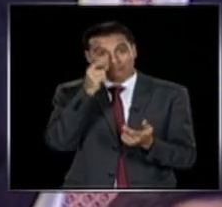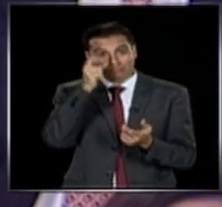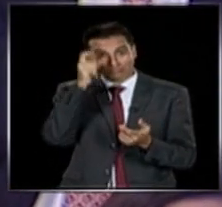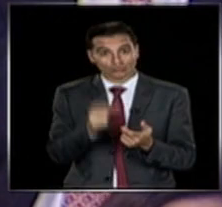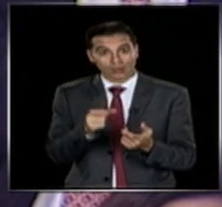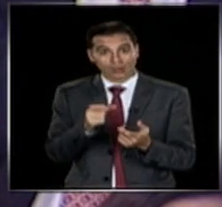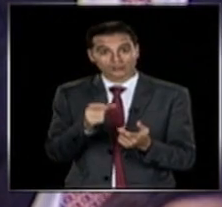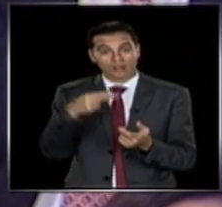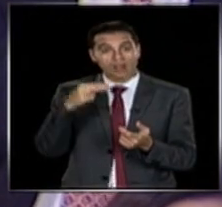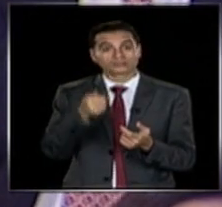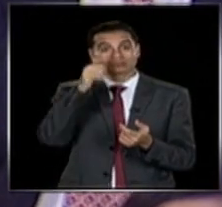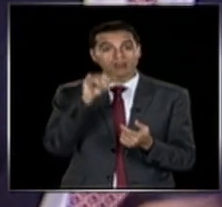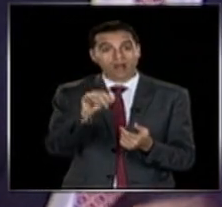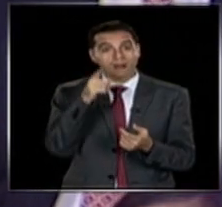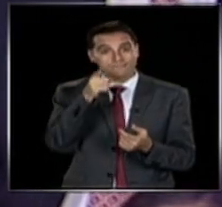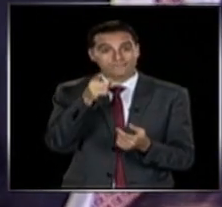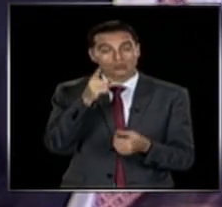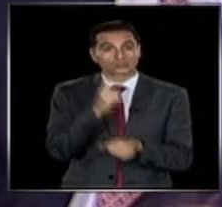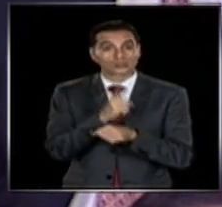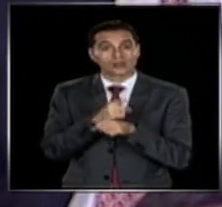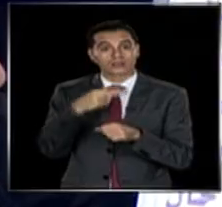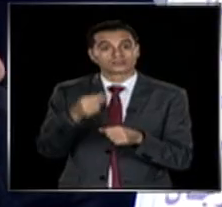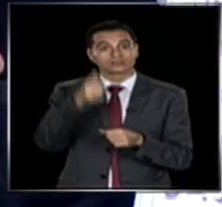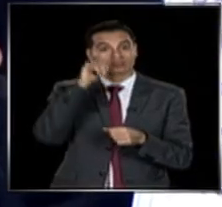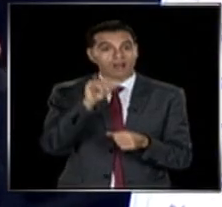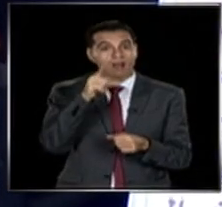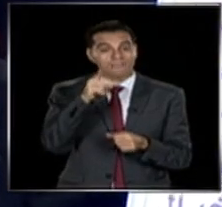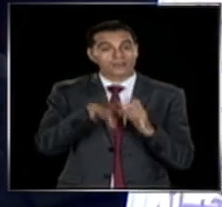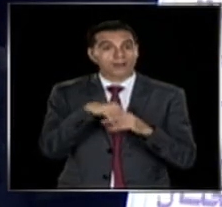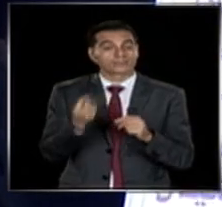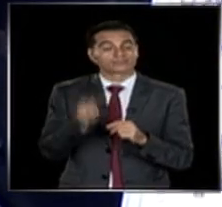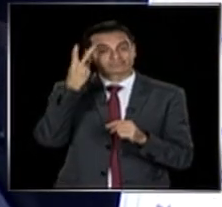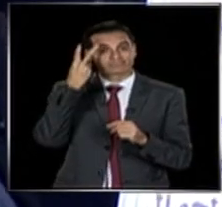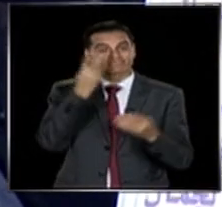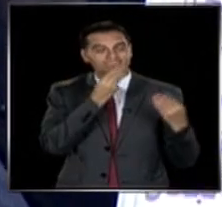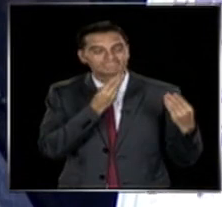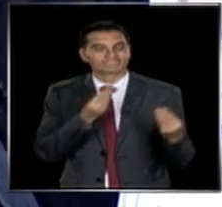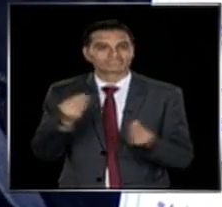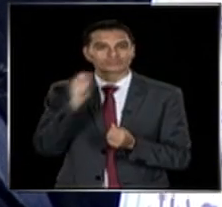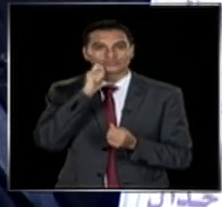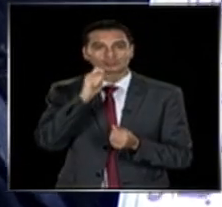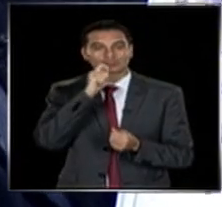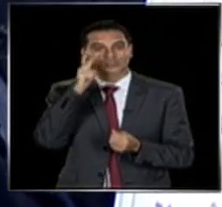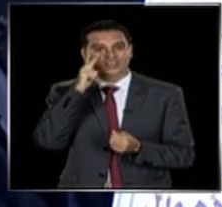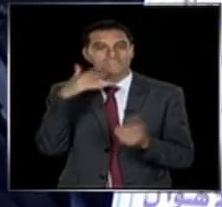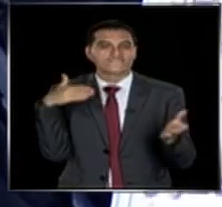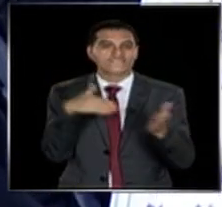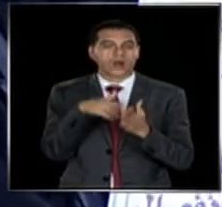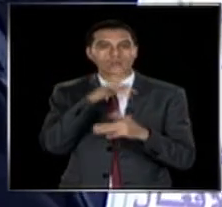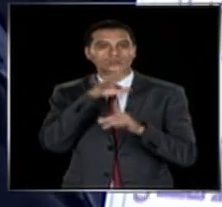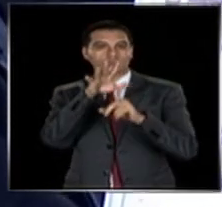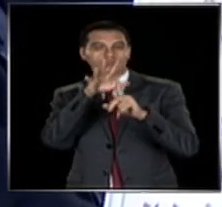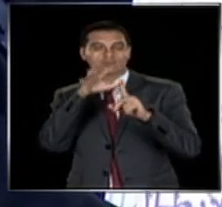العصام، أيها العصام، أبدعت فأورق جهدك،